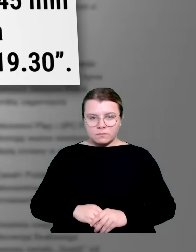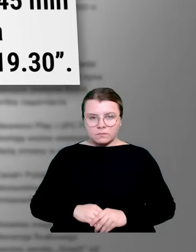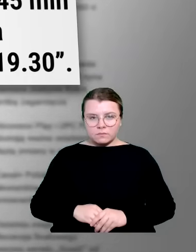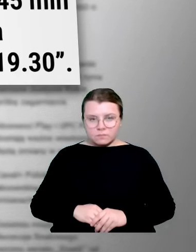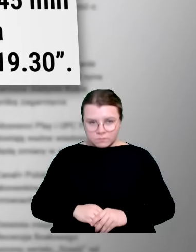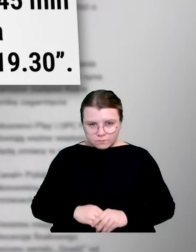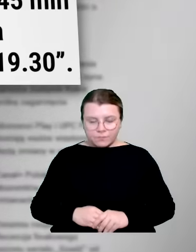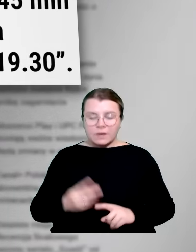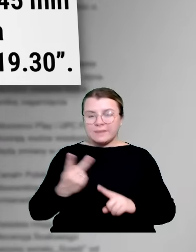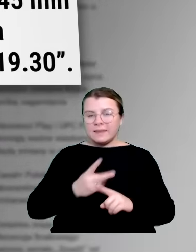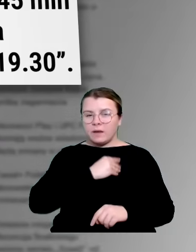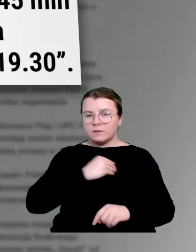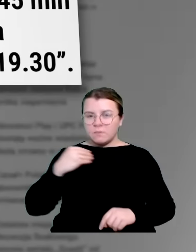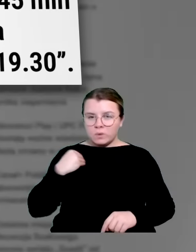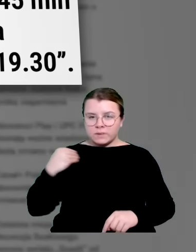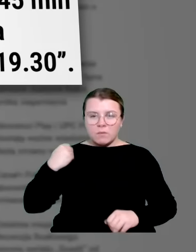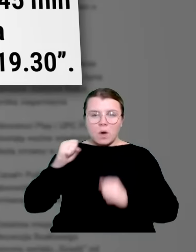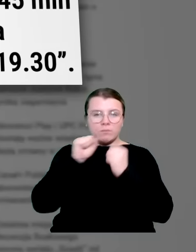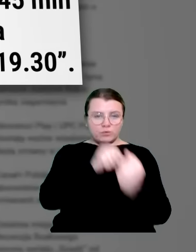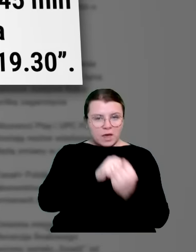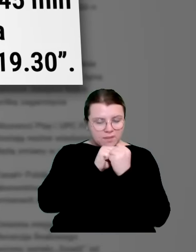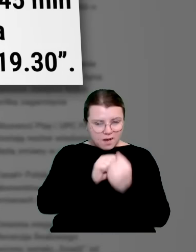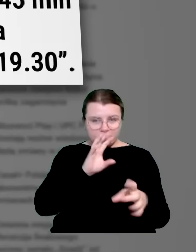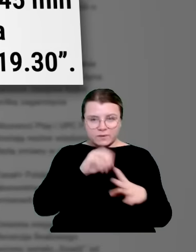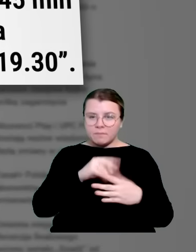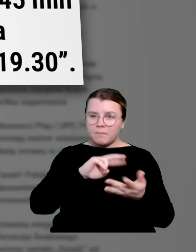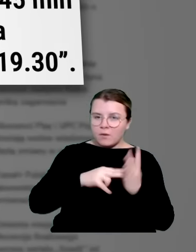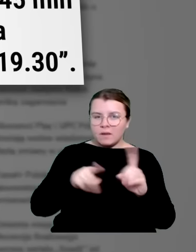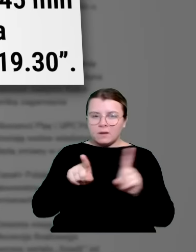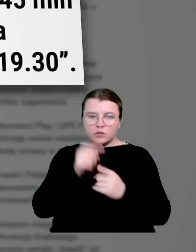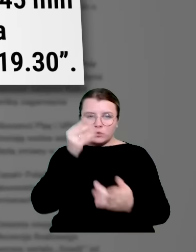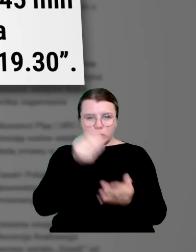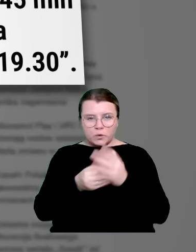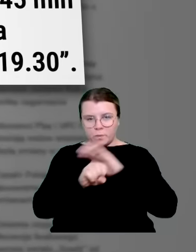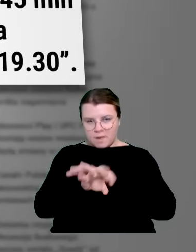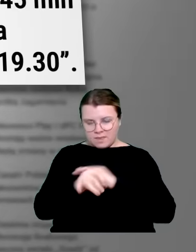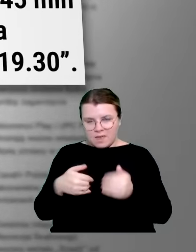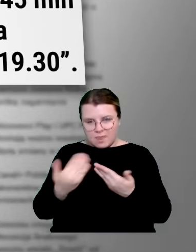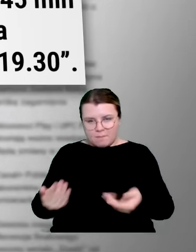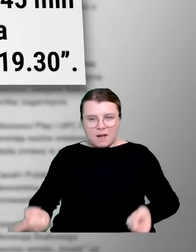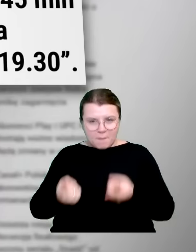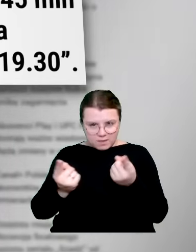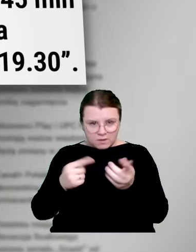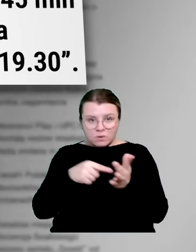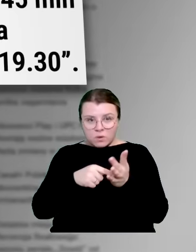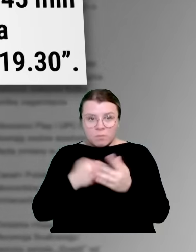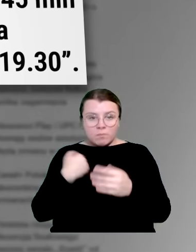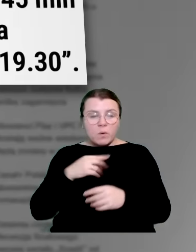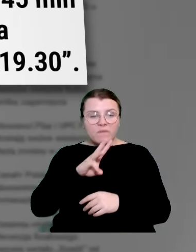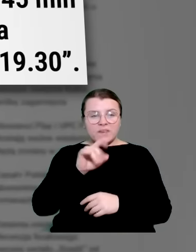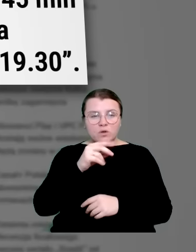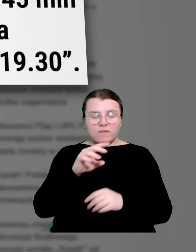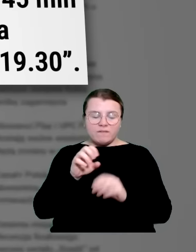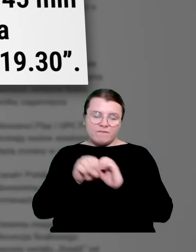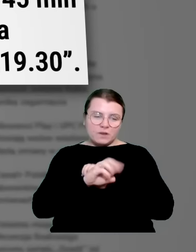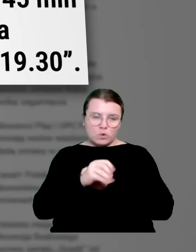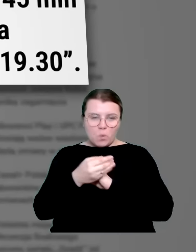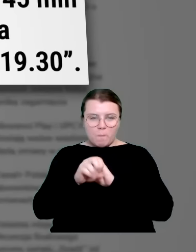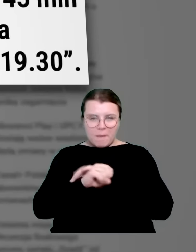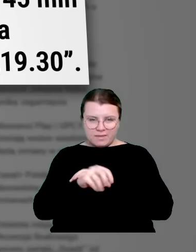Telewizja Polska ruszyła z przetargiem na planowanie i zakup mediów do jej kampanii. Wynika z informacji wirtualnemedia.pl.